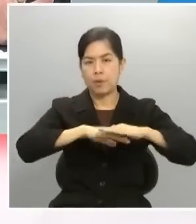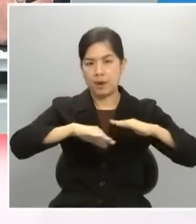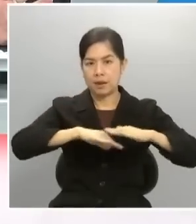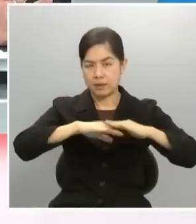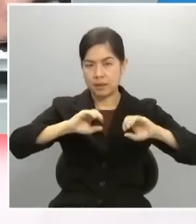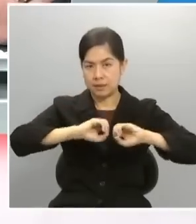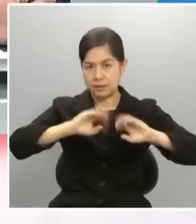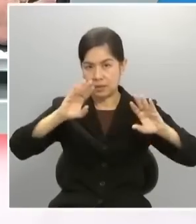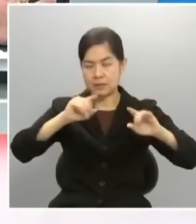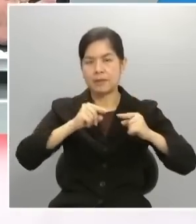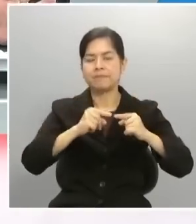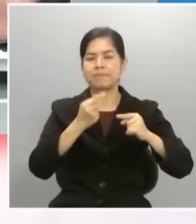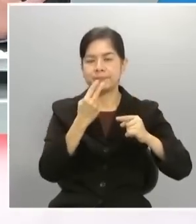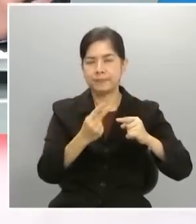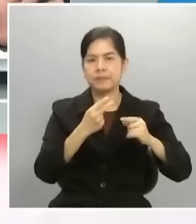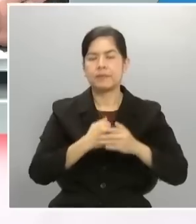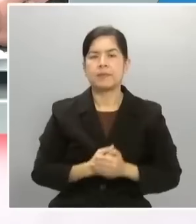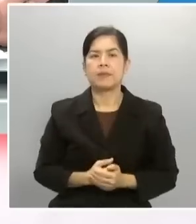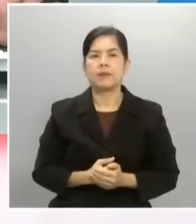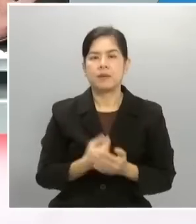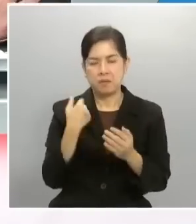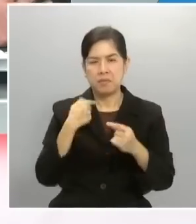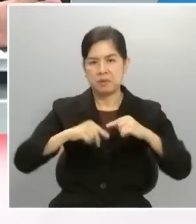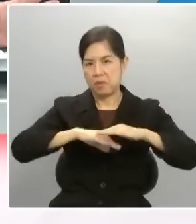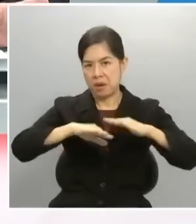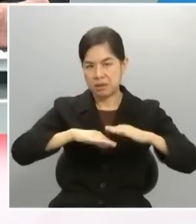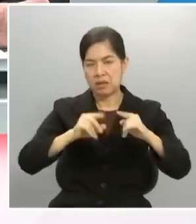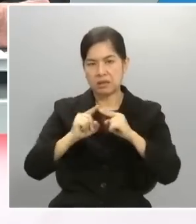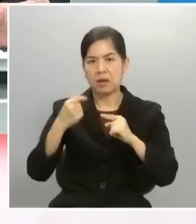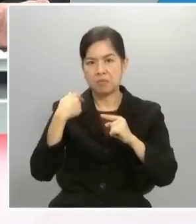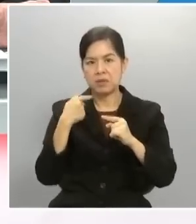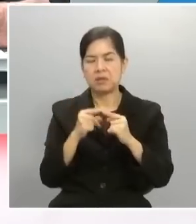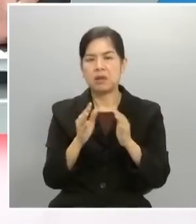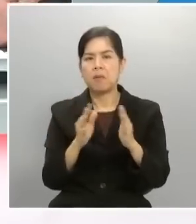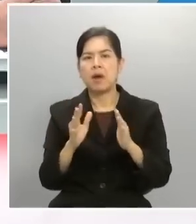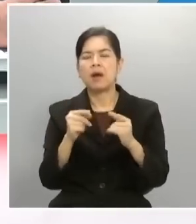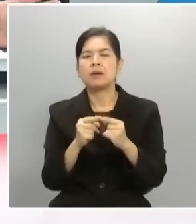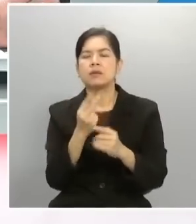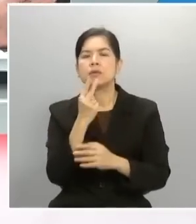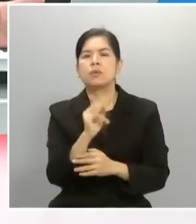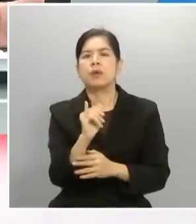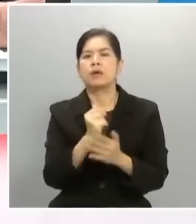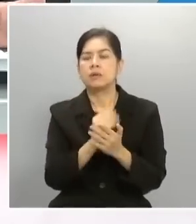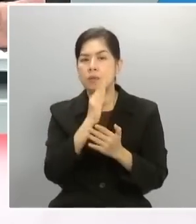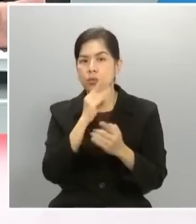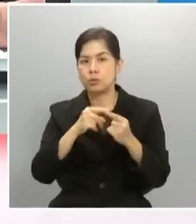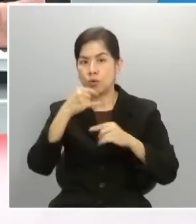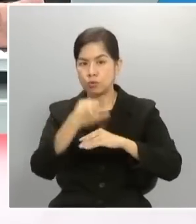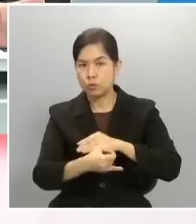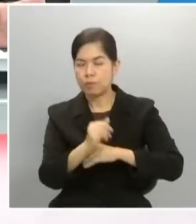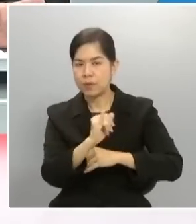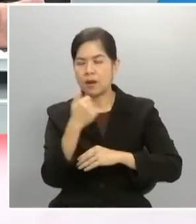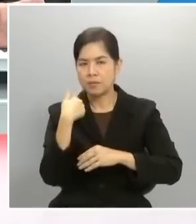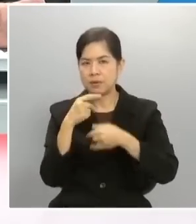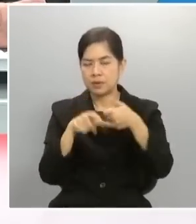ผมเชื่อว่าหลักฐานเนี่ยมันยังมีอีกมากมายที่คุณอาจจะยังไม่เคยเห็นแต่ถ้ามันไม่จบผมก็เชื่อว่าเรื่องเนี้ยคุณ